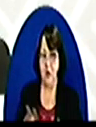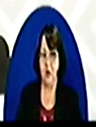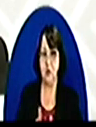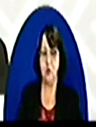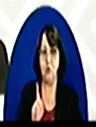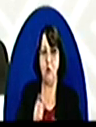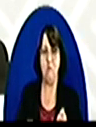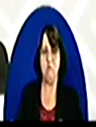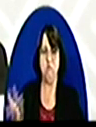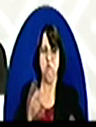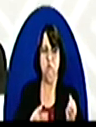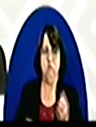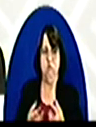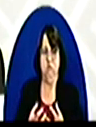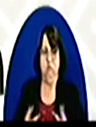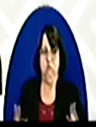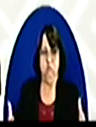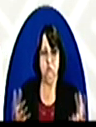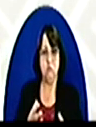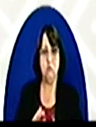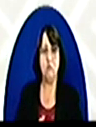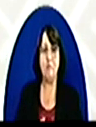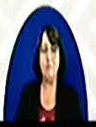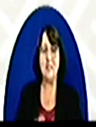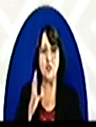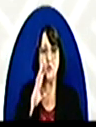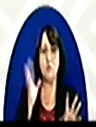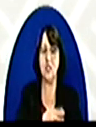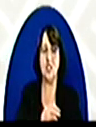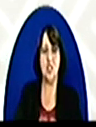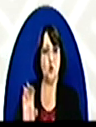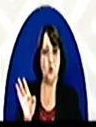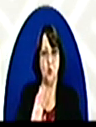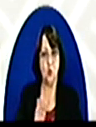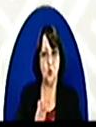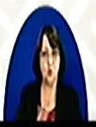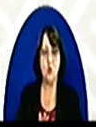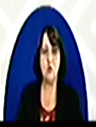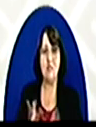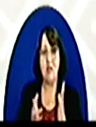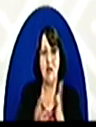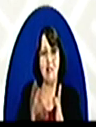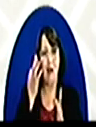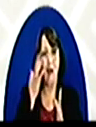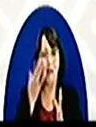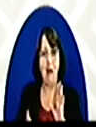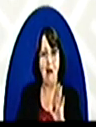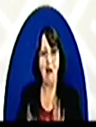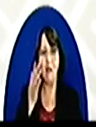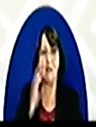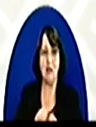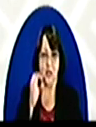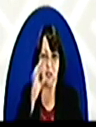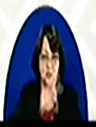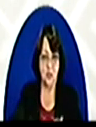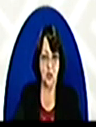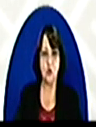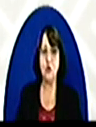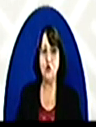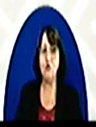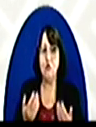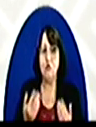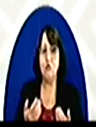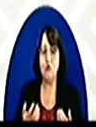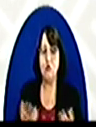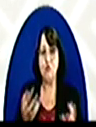хүнийг бөөгнөр үссэн нийтийг хамарсан байдлаар биш, техникийн дэвшил технологиг ашиглаад цомхон